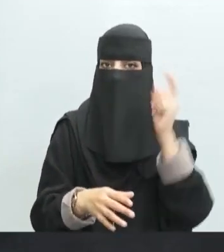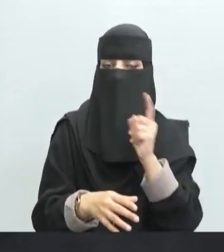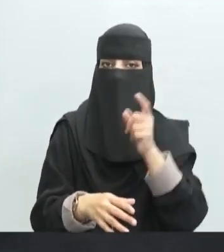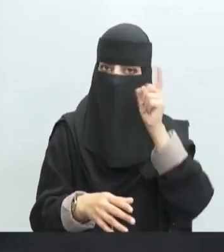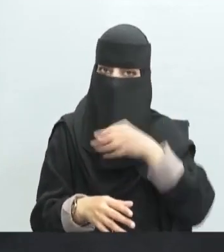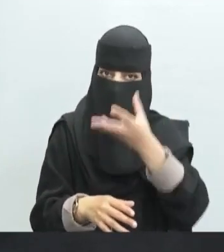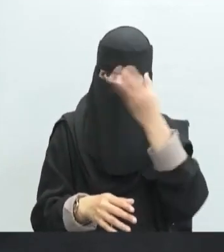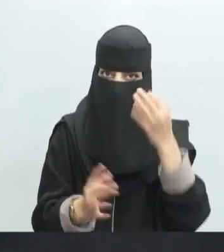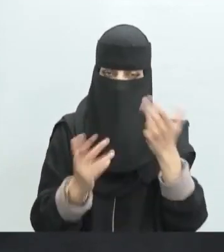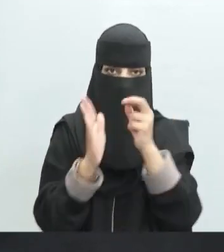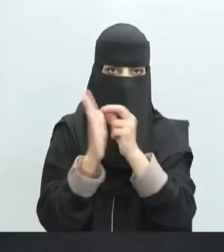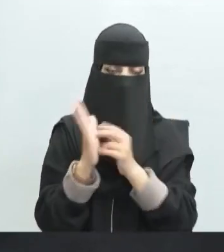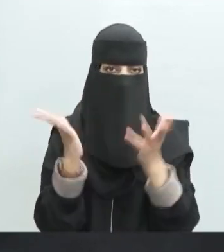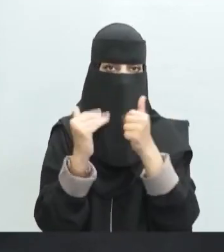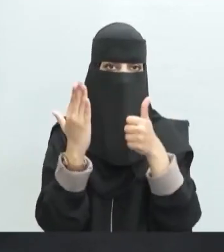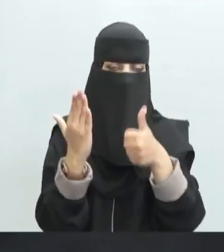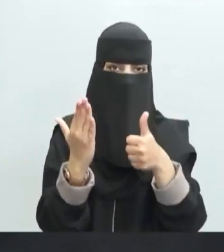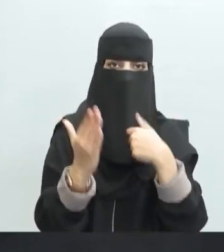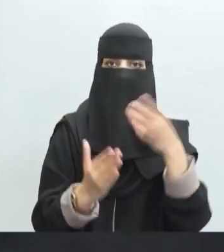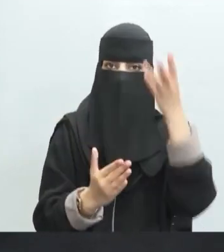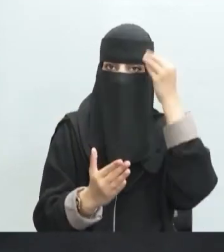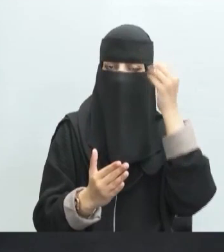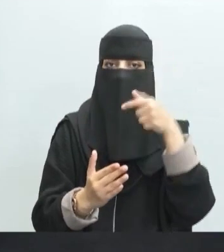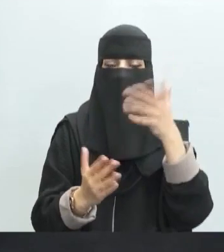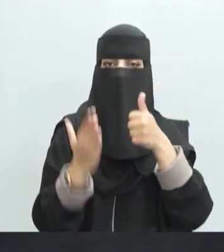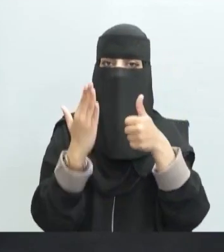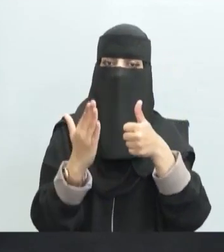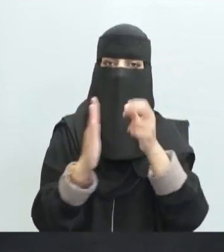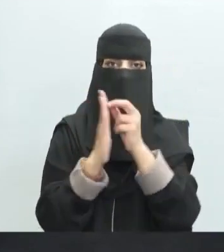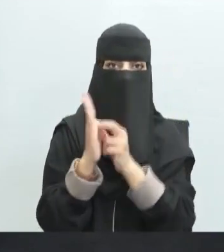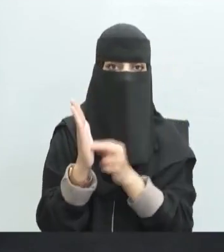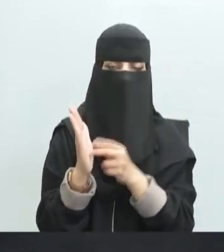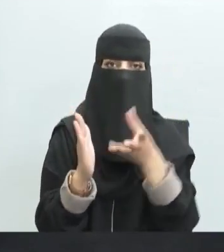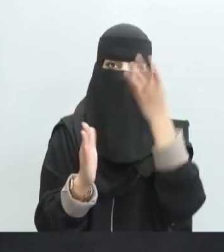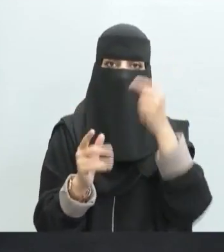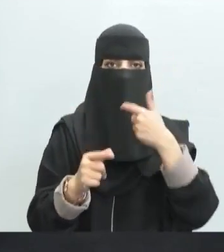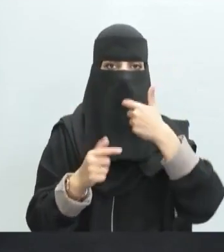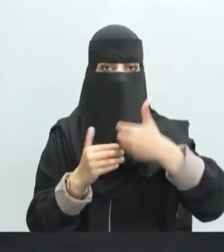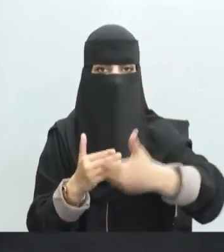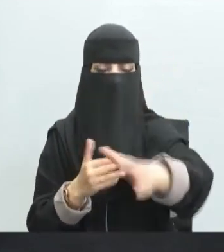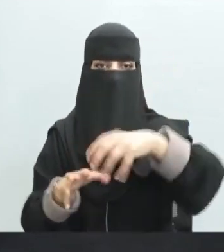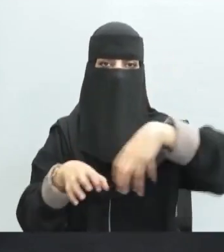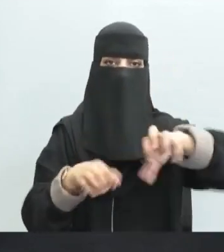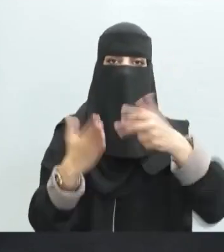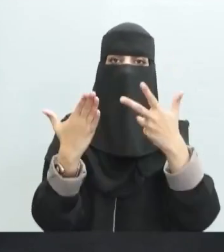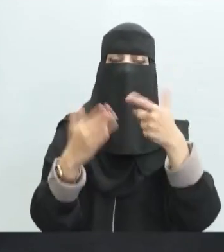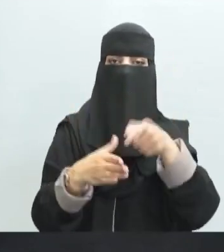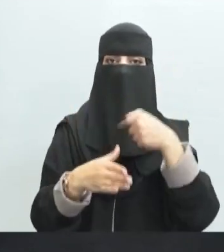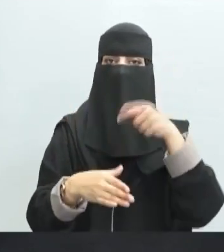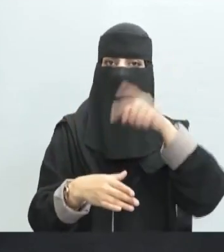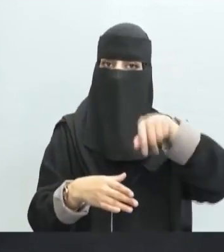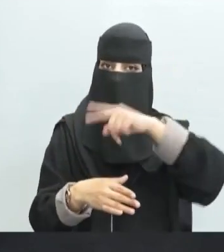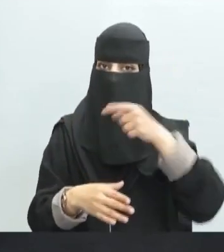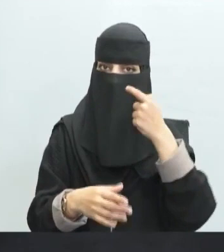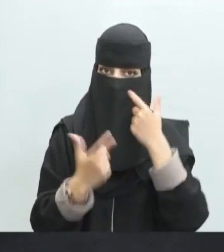مرات ليش ب تدور القانون كذا خلاص احفظها هي كلها سته قوانين حتمشي معنا الى نهايه الفصل هذا فيا ليت